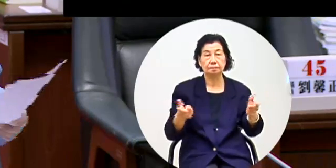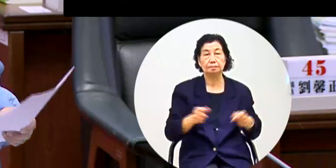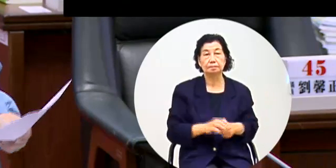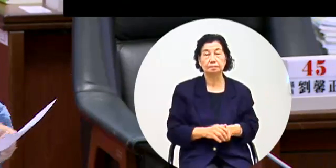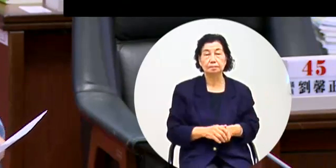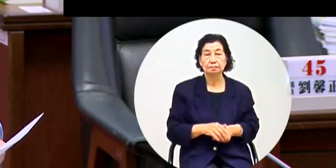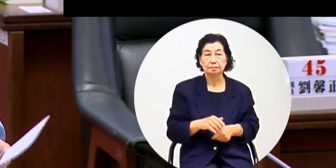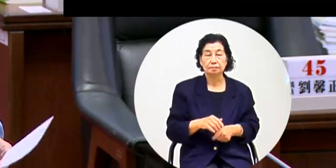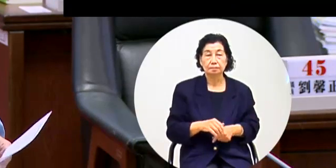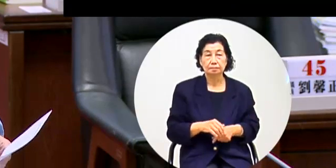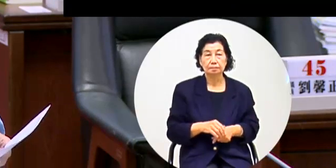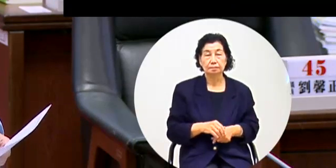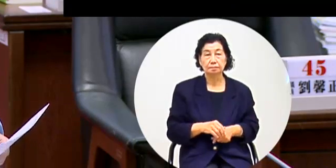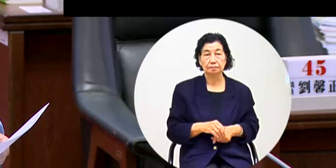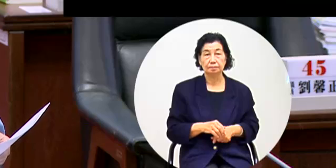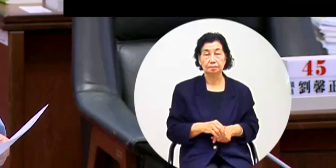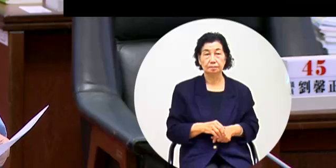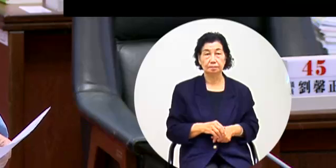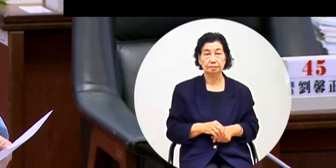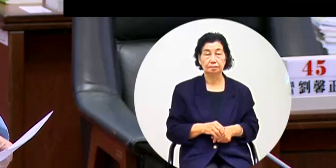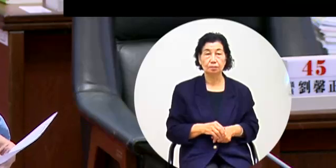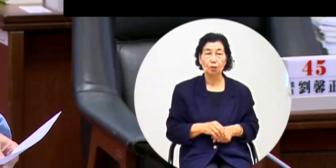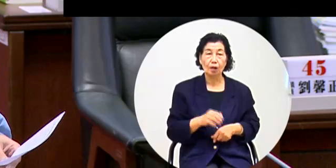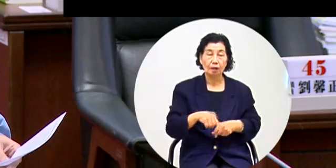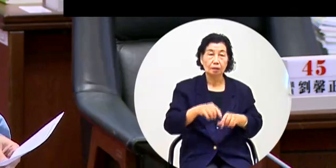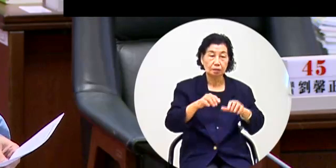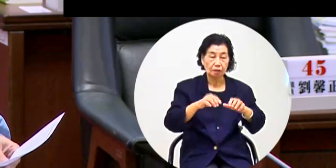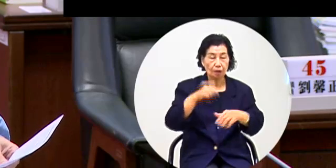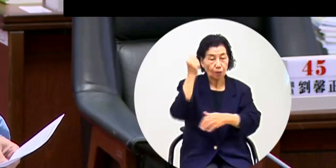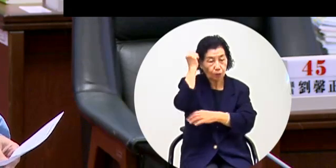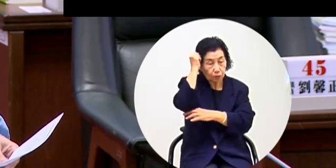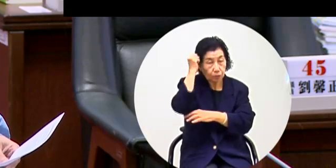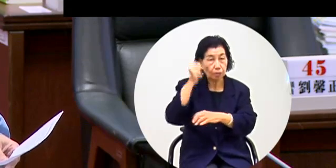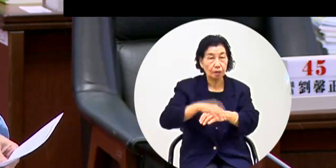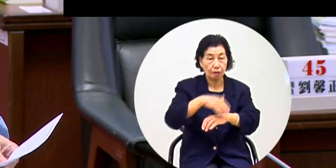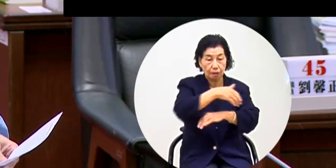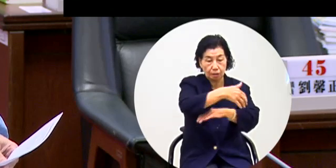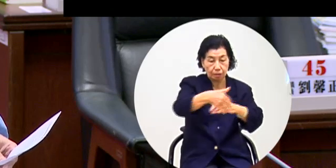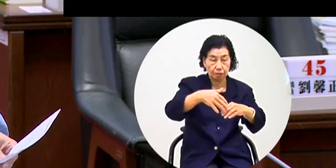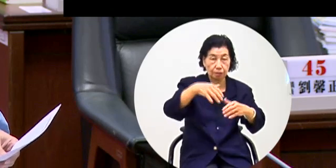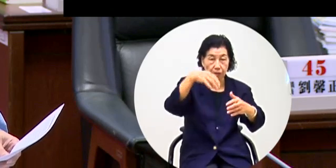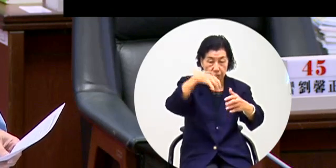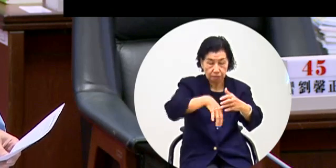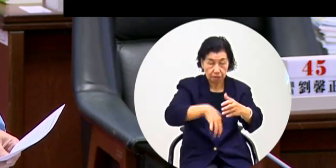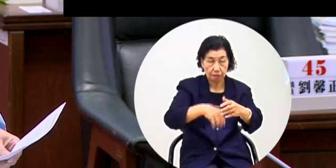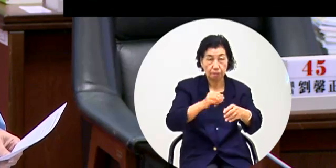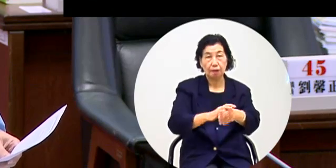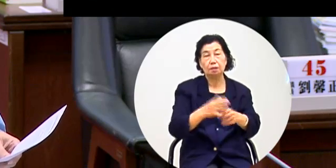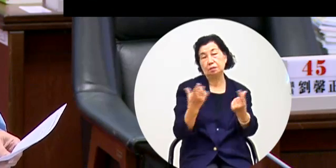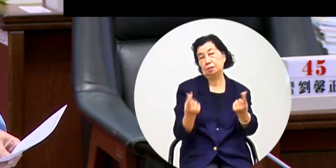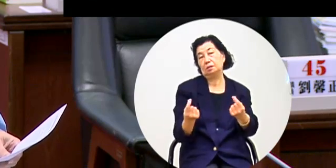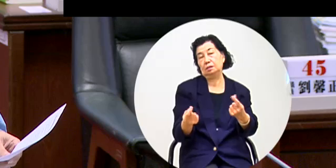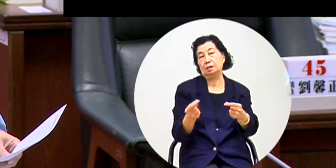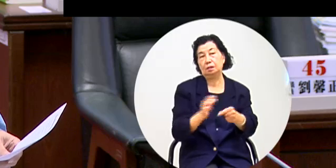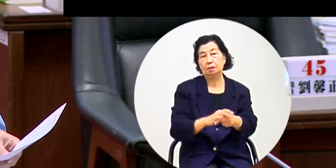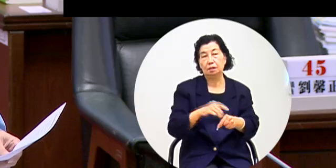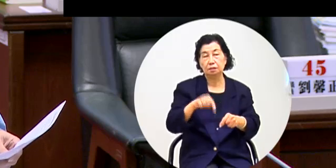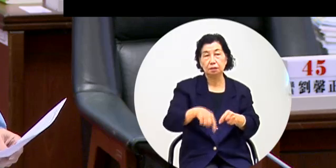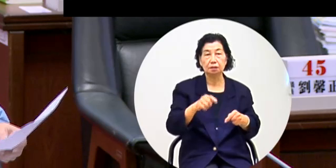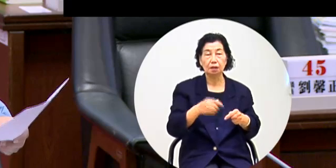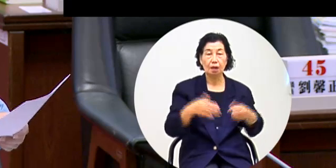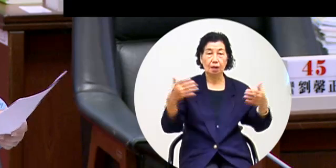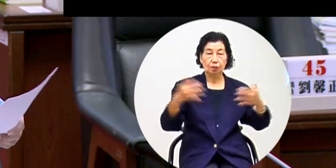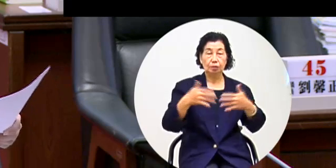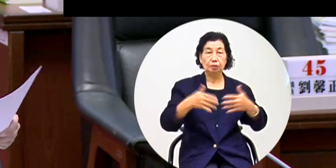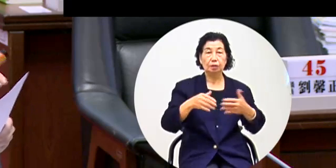样是一个村庄里面的人。所以他们提出来，其实这个意见已经向我提了好几次了。那我正式的在议会里面提出来，我也